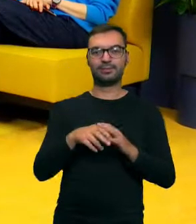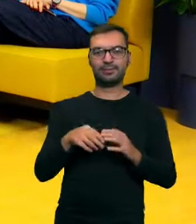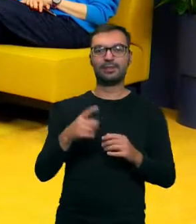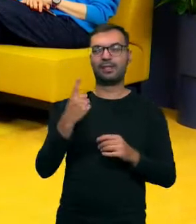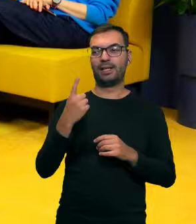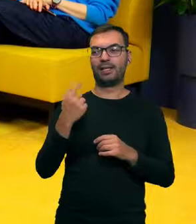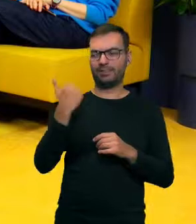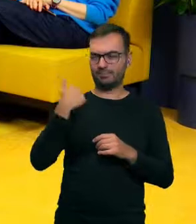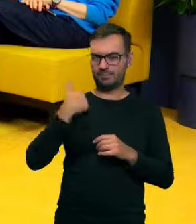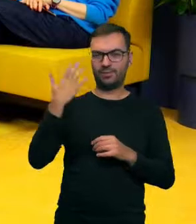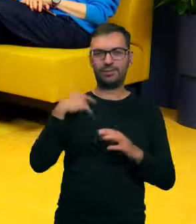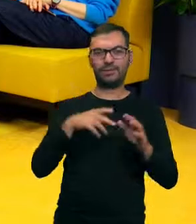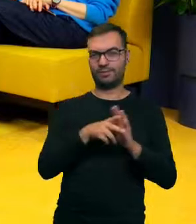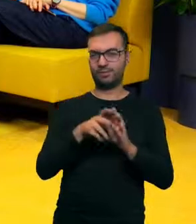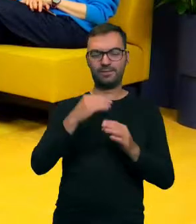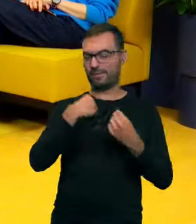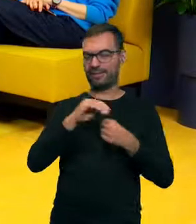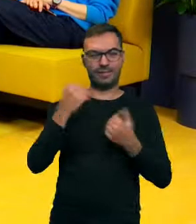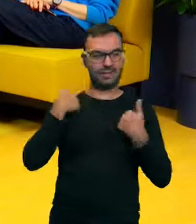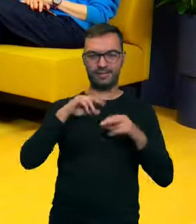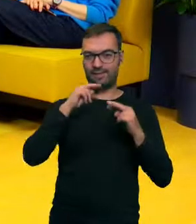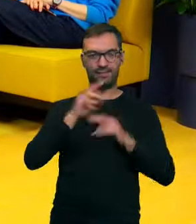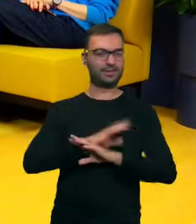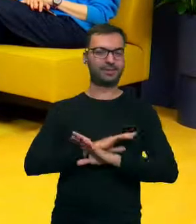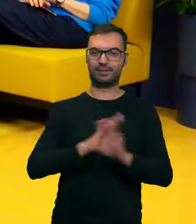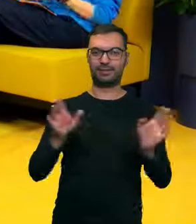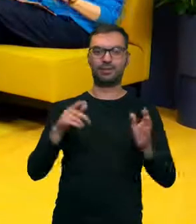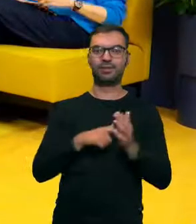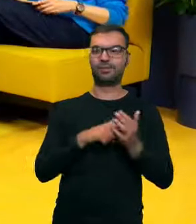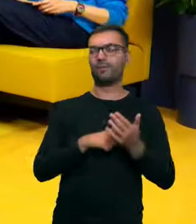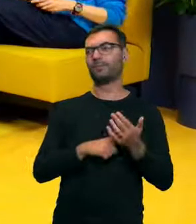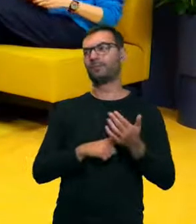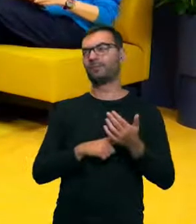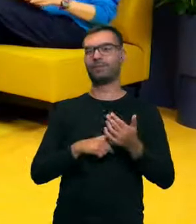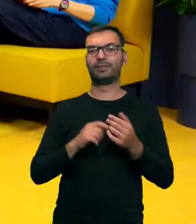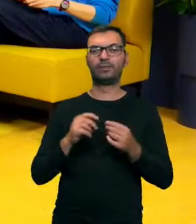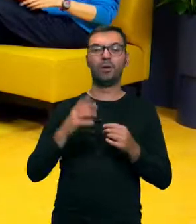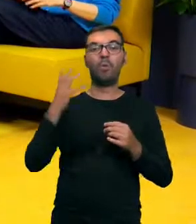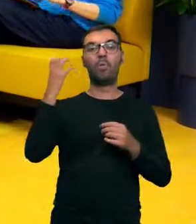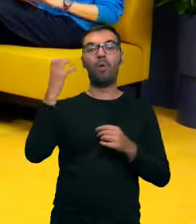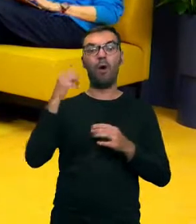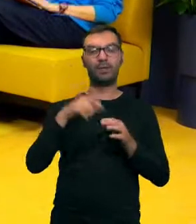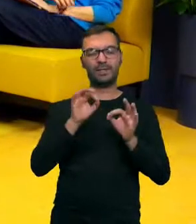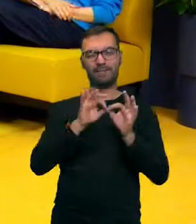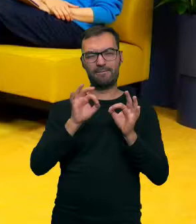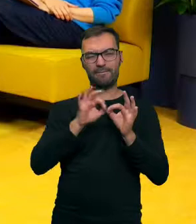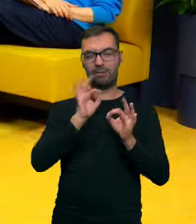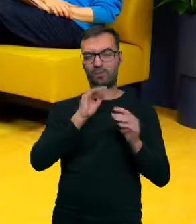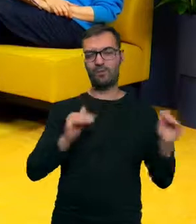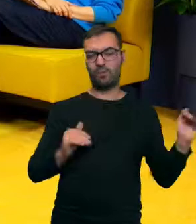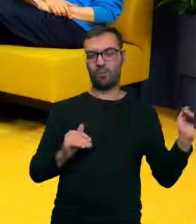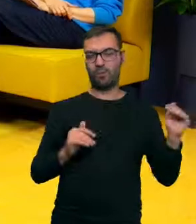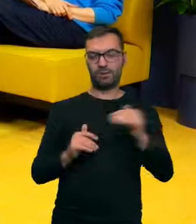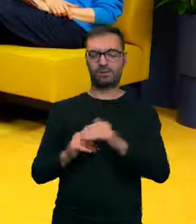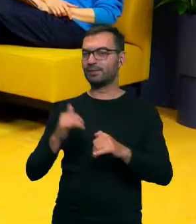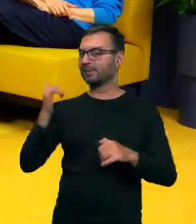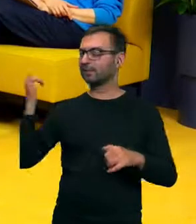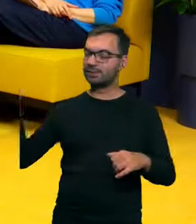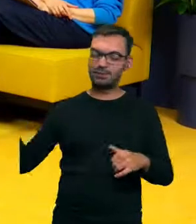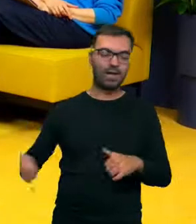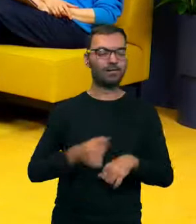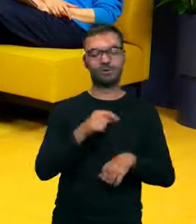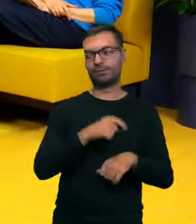już raz miałem zdjęcia na dworcu, wystarczy, już nie chcę tam wracać, bo to jest z kolei ustawianie pociągu tak, żeby dobrze wjechał, to zawsze